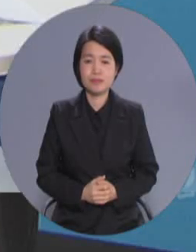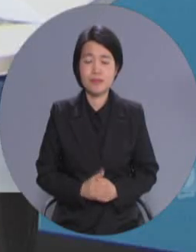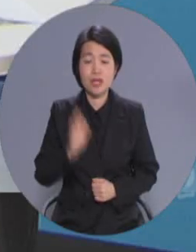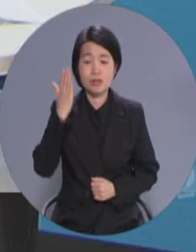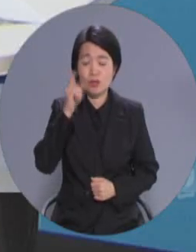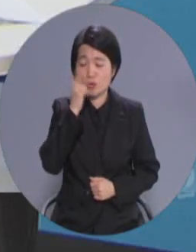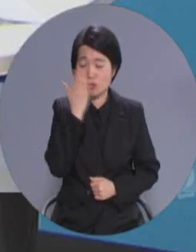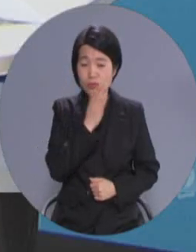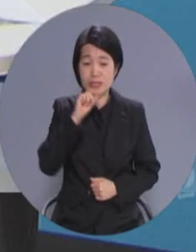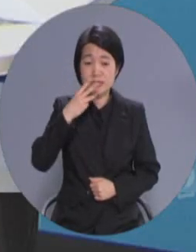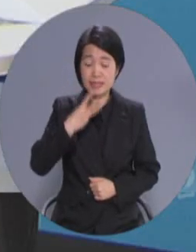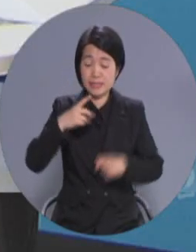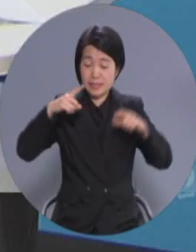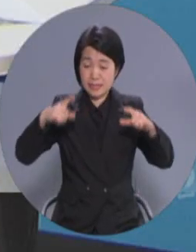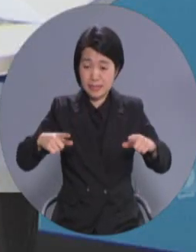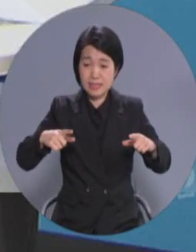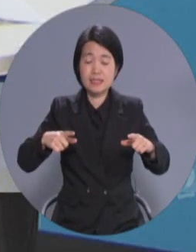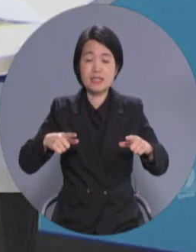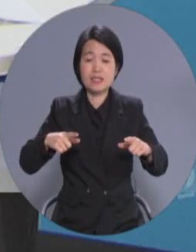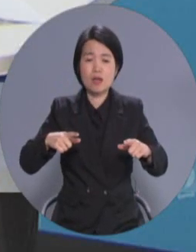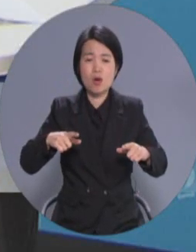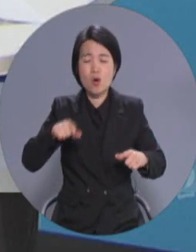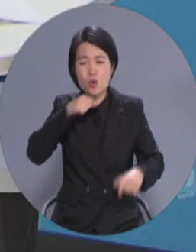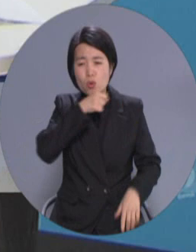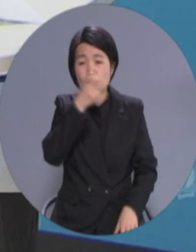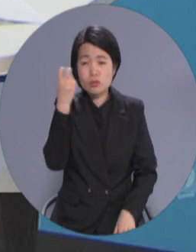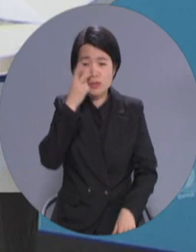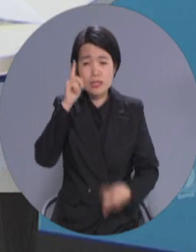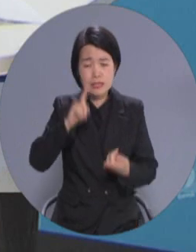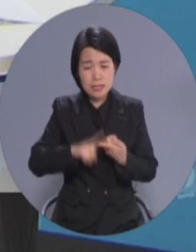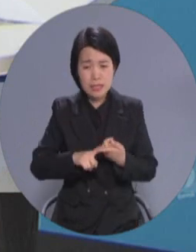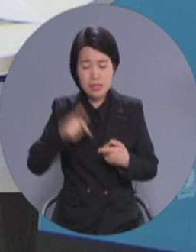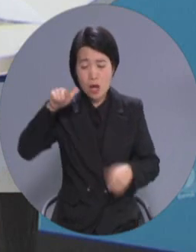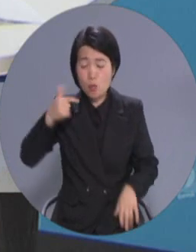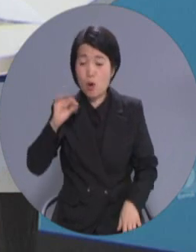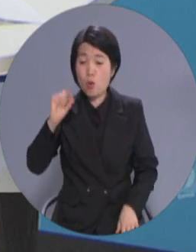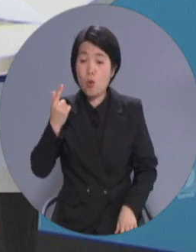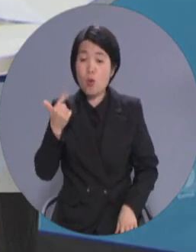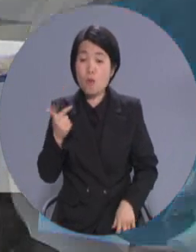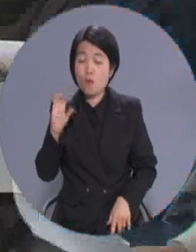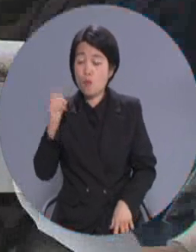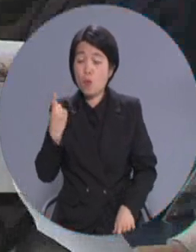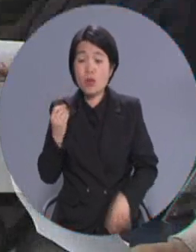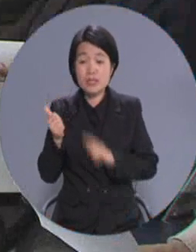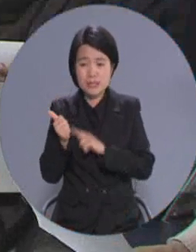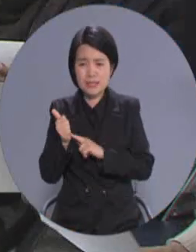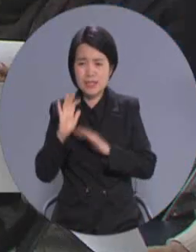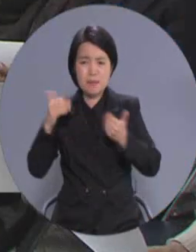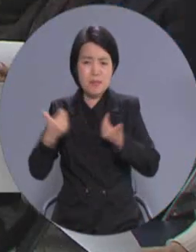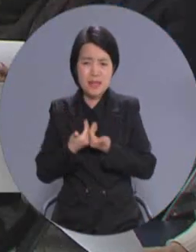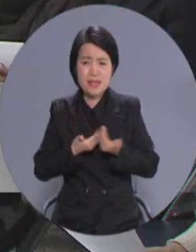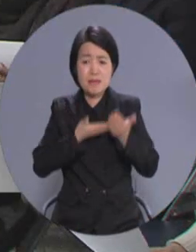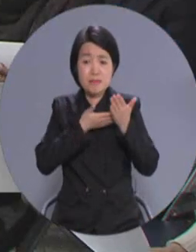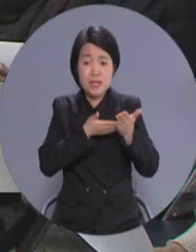최근 여수을 지역구를 대상으로 진행된 한 여론조사를 두고 권오봉 예비후보가 반발하고